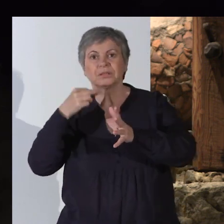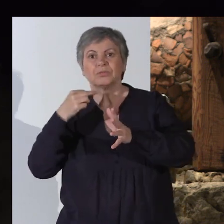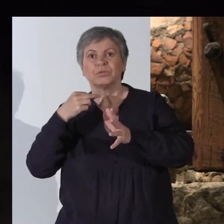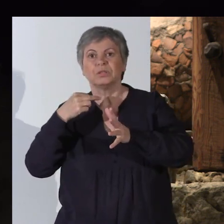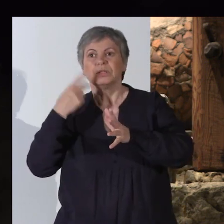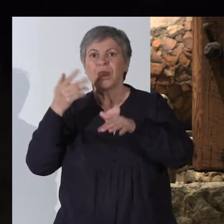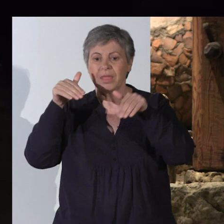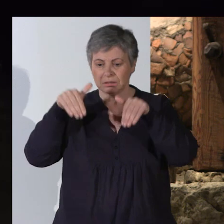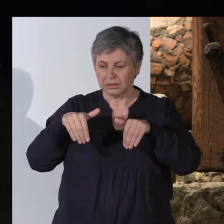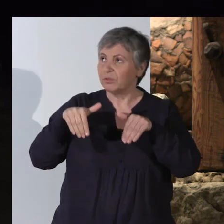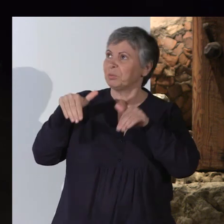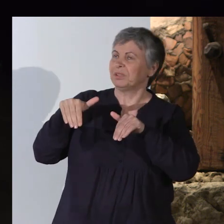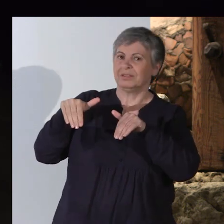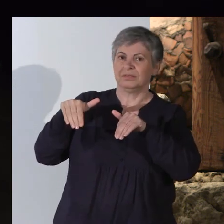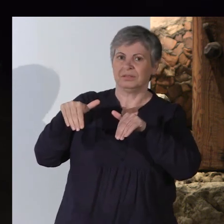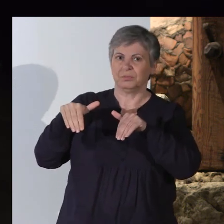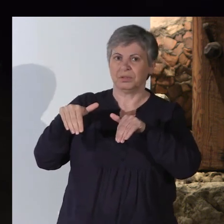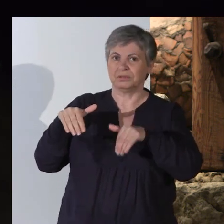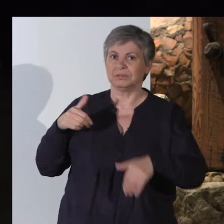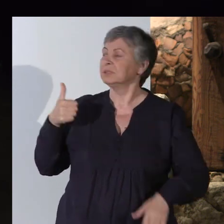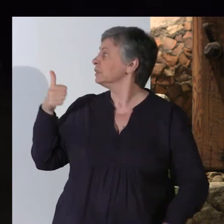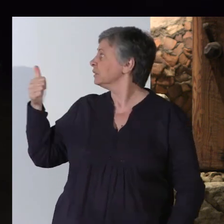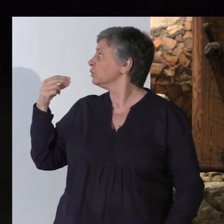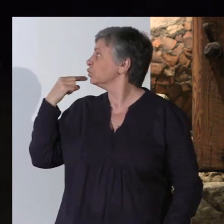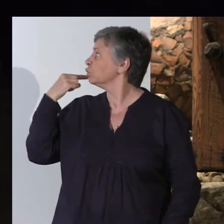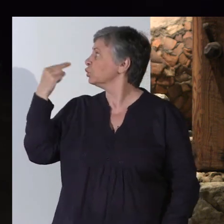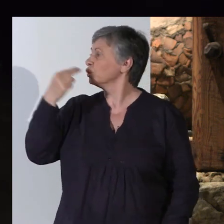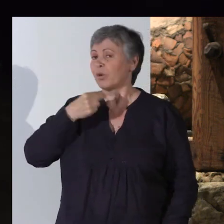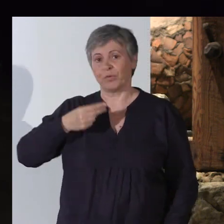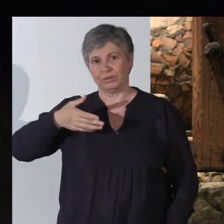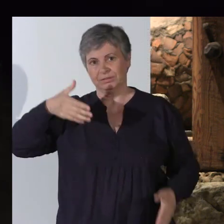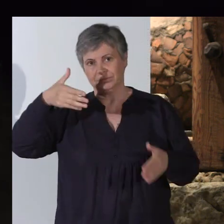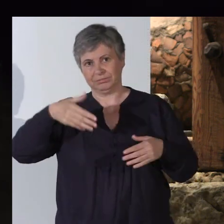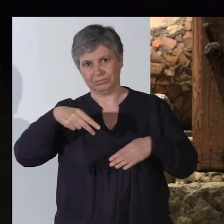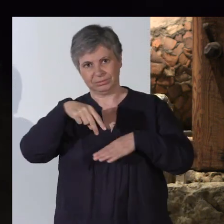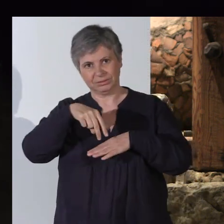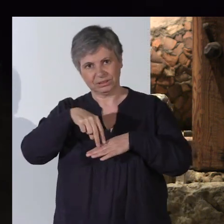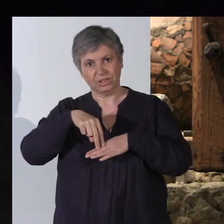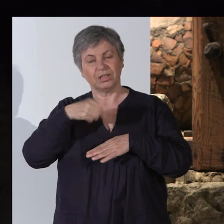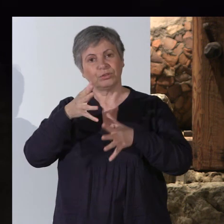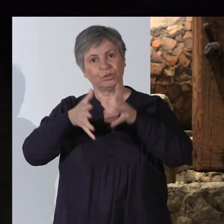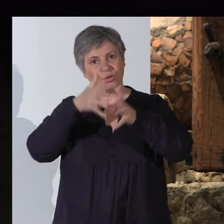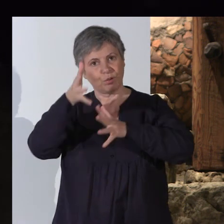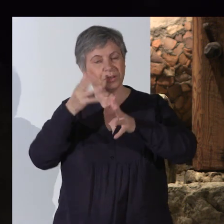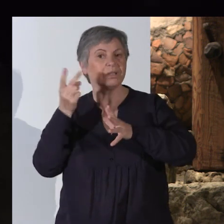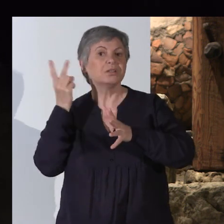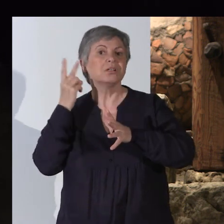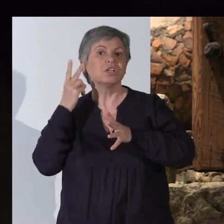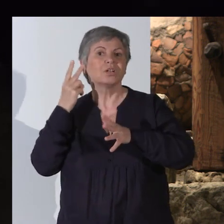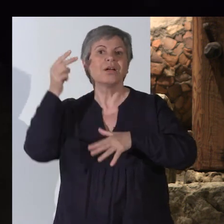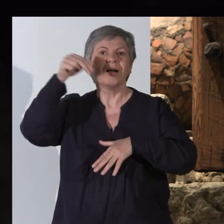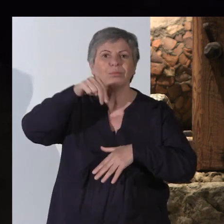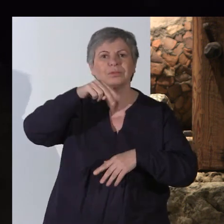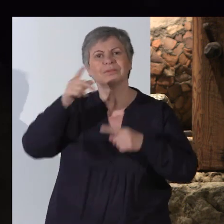ύπαρξη του άλλου ο κωφός ηθοποιός φανερά είναι αυτός που νοματζ ο ακούοντας είναι από πάνω τώρα είναι από